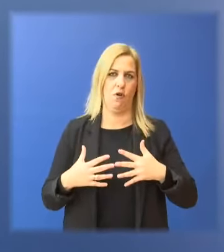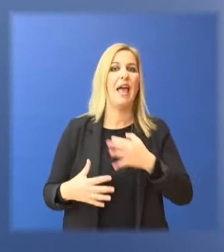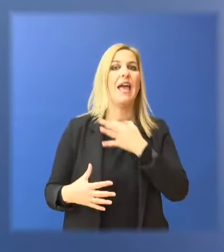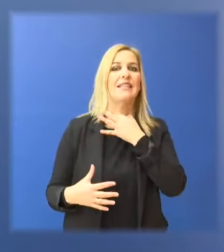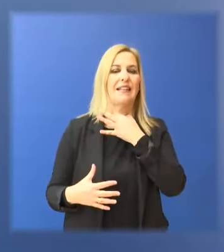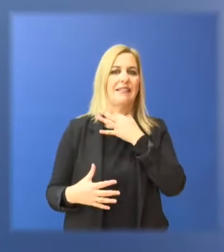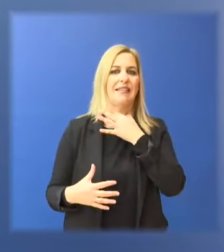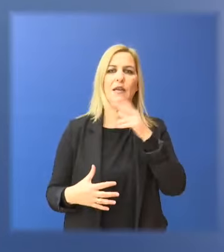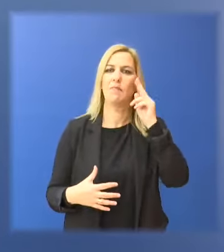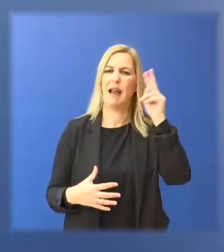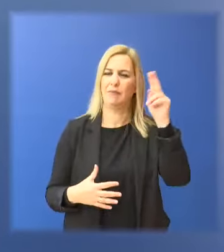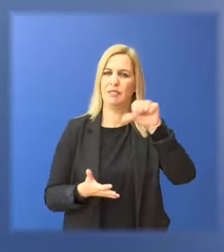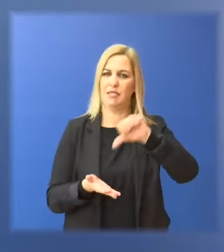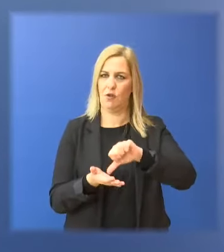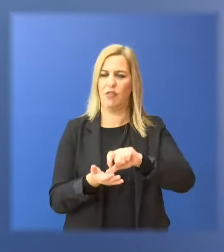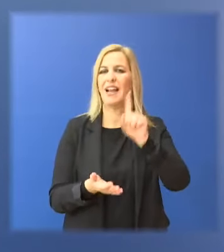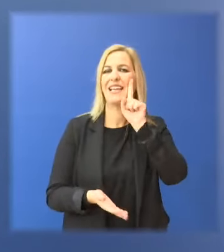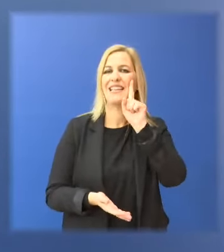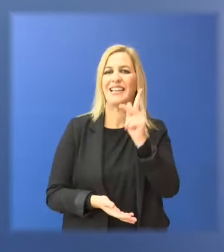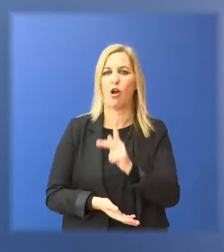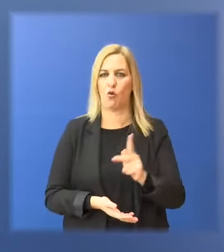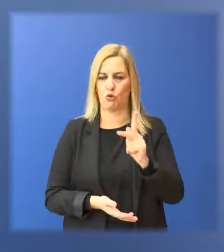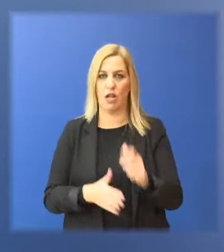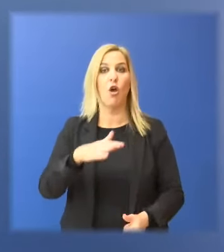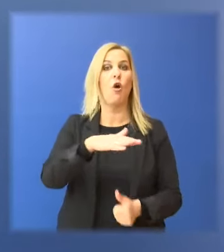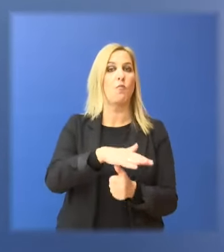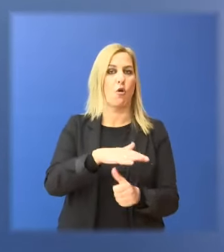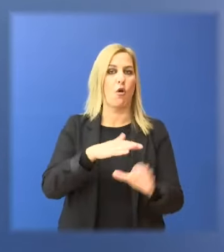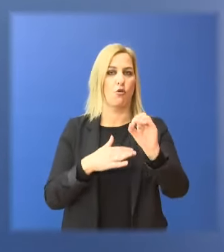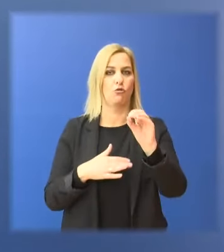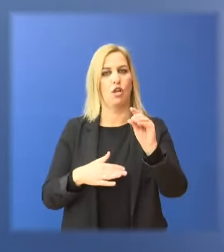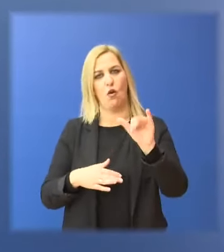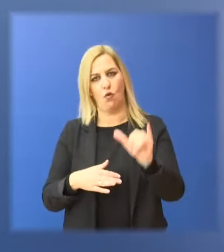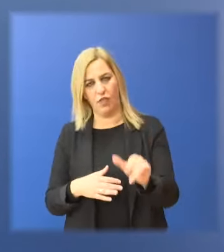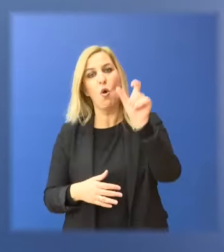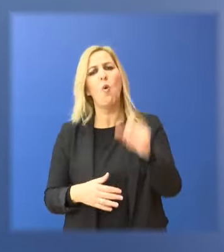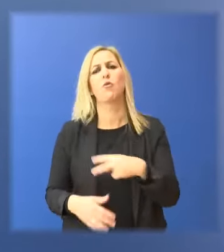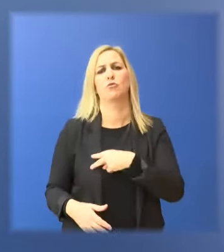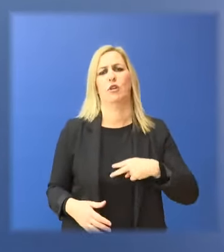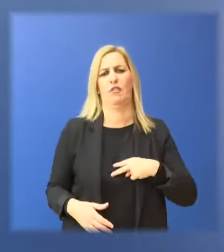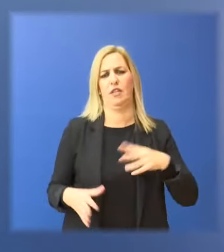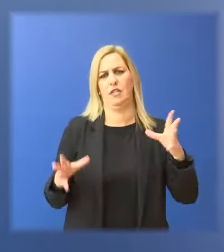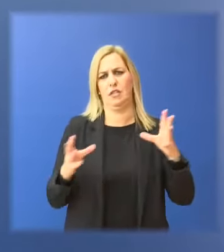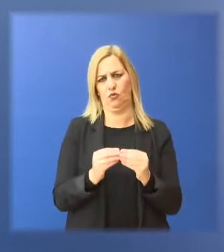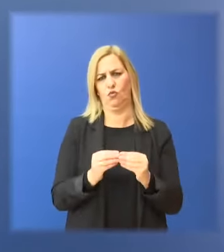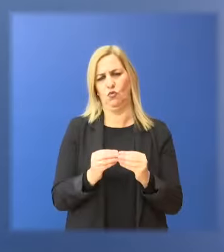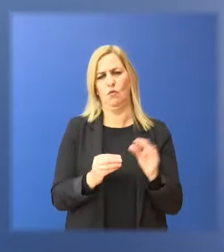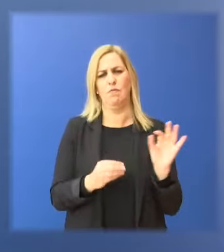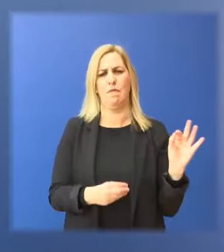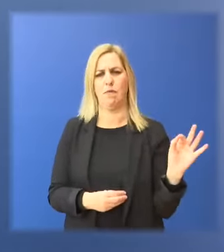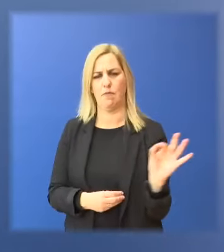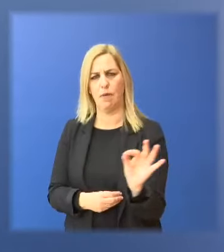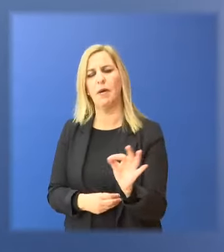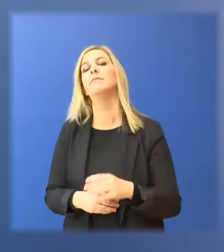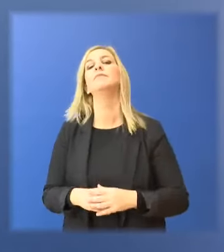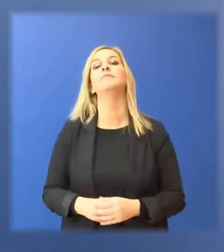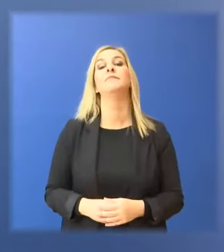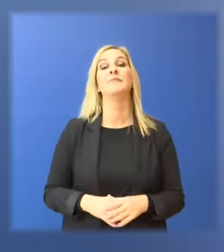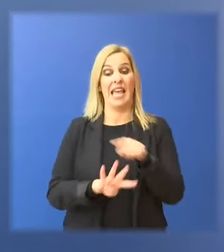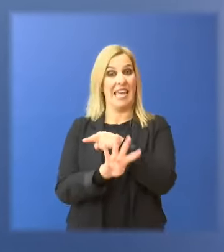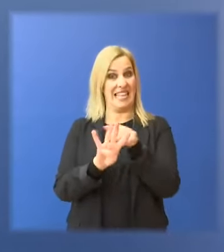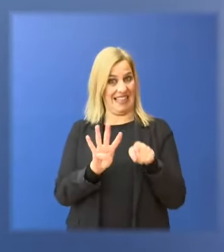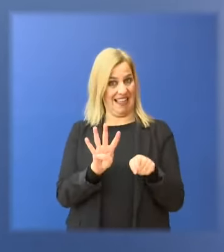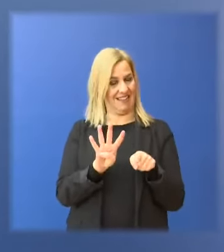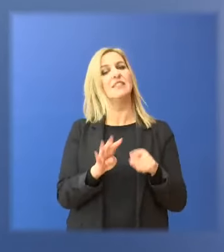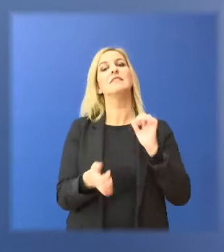ΕΚΠΑ κ. Αναστασία Κοτανίδου και ο πρόεδρος του ΕΟΔΗ και καθηγητής υγιεινής και επιδημιολογίας κ. Χρήστος Χατζηχριστοδούλου,